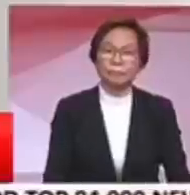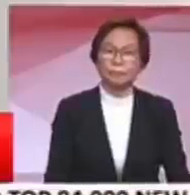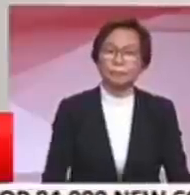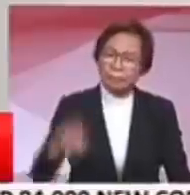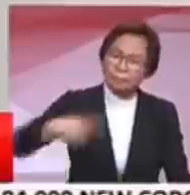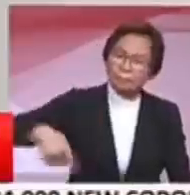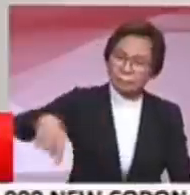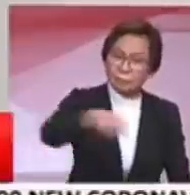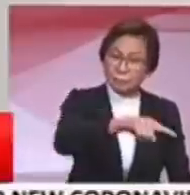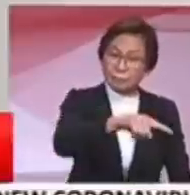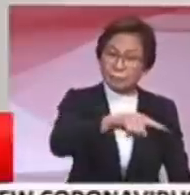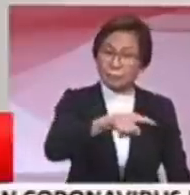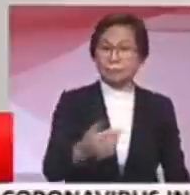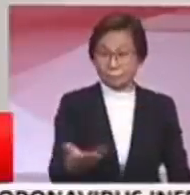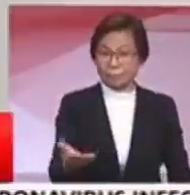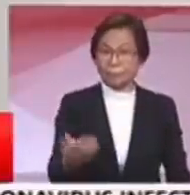Tuan-tuan dan puan-puan,